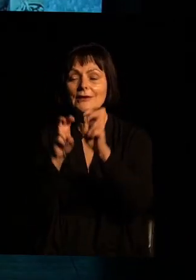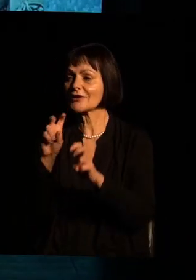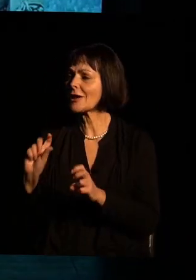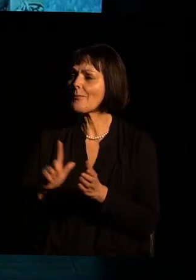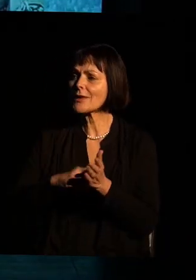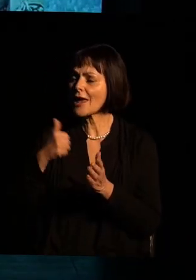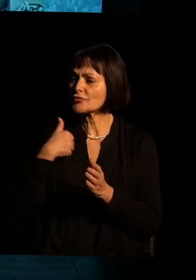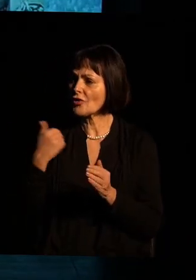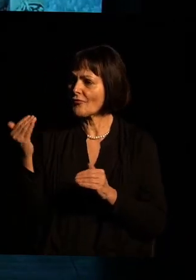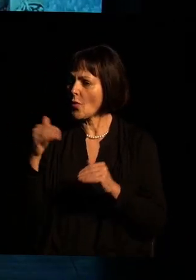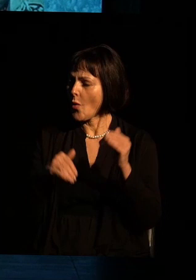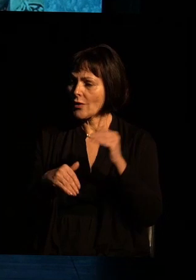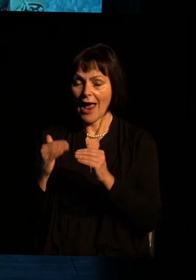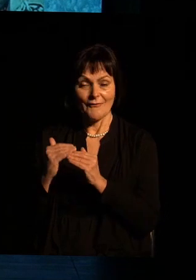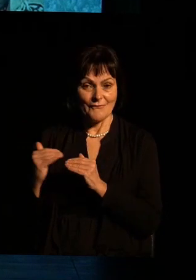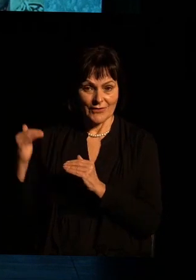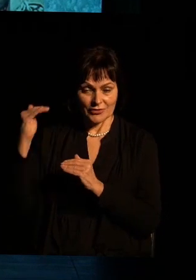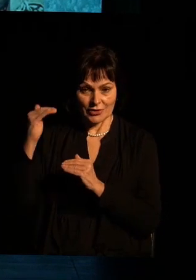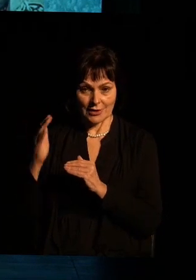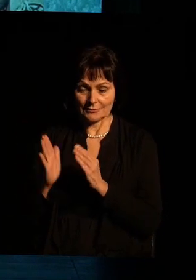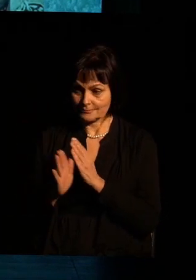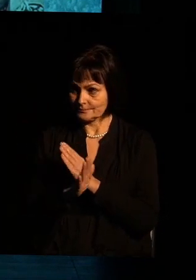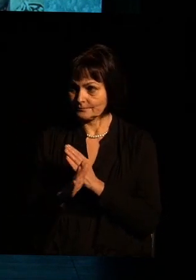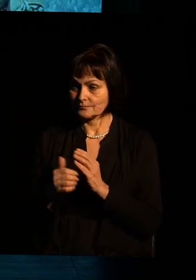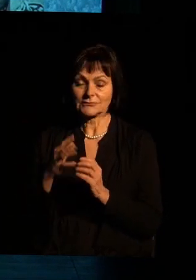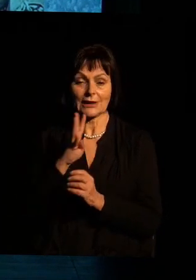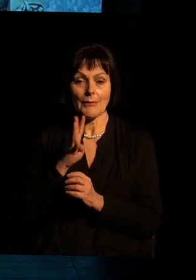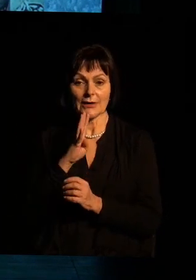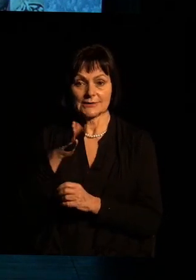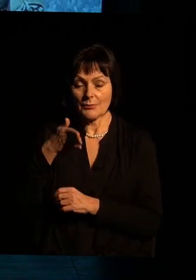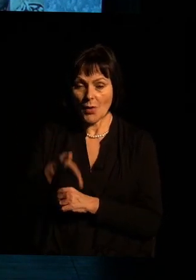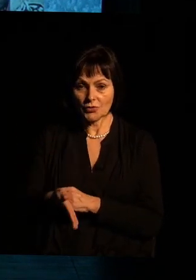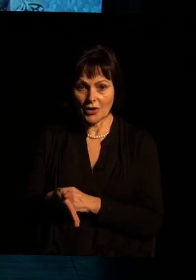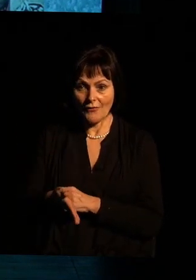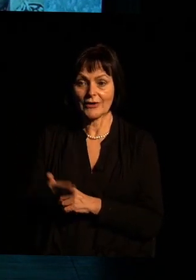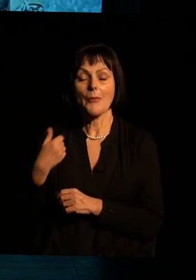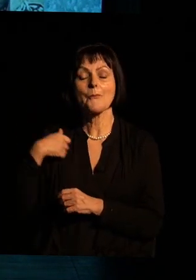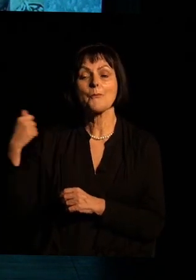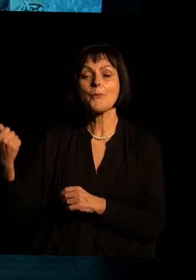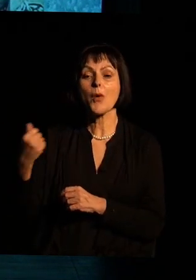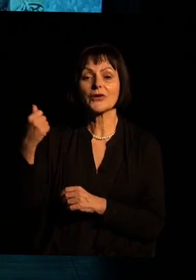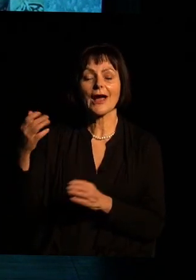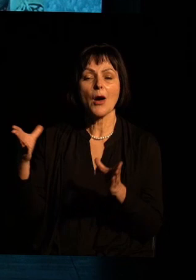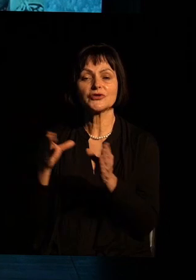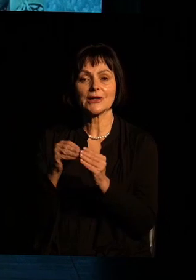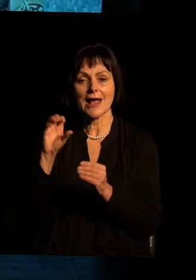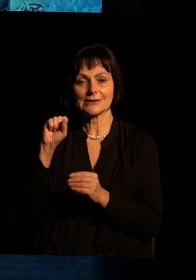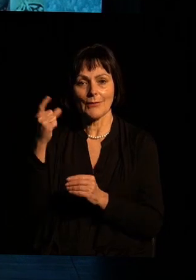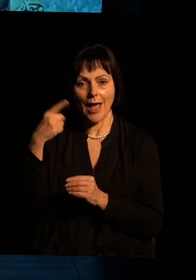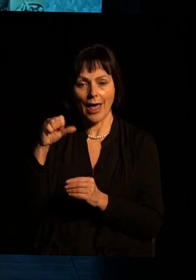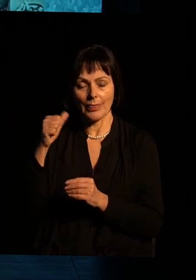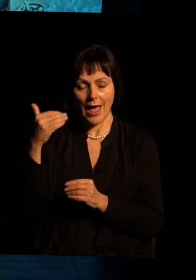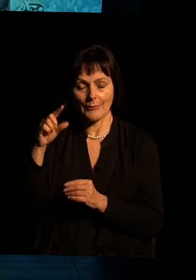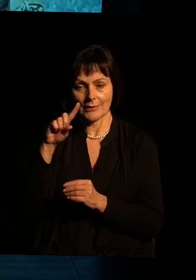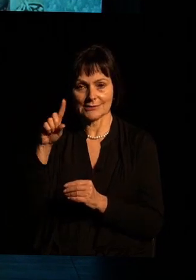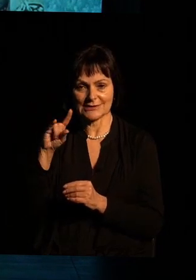z pierwszych w górach tych wyższych, poza pierwszej w Ameryce Południowej, gdzie właśnie pojechałeś z Adasiem Zyzakiem. No i to